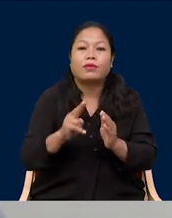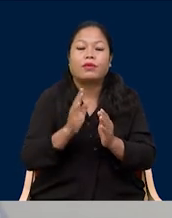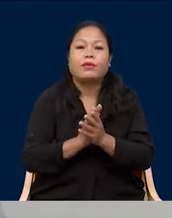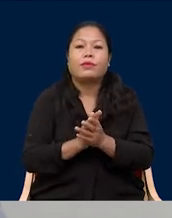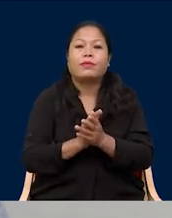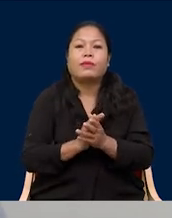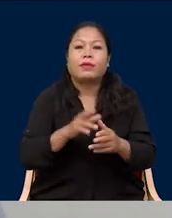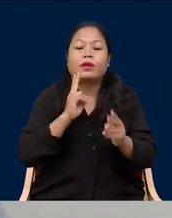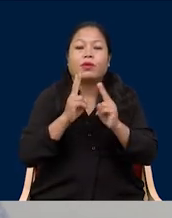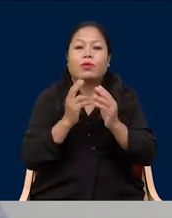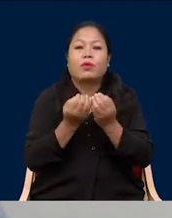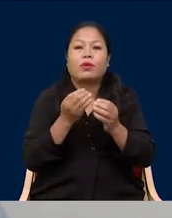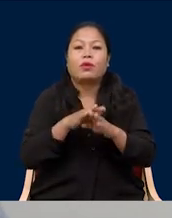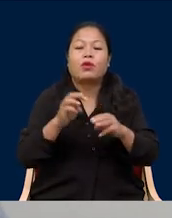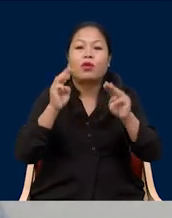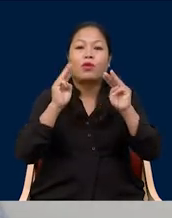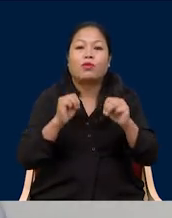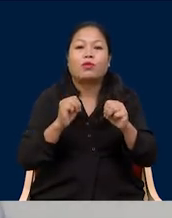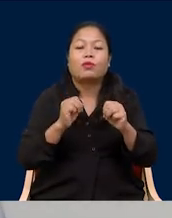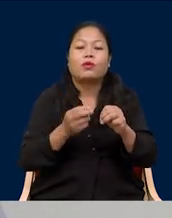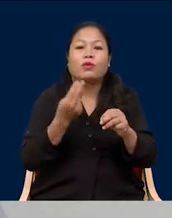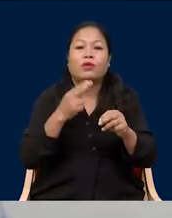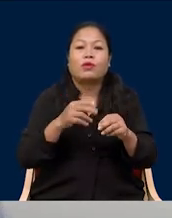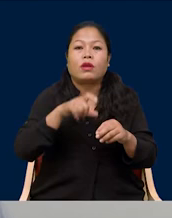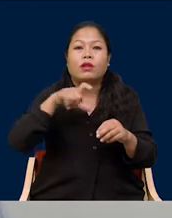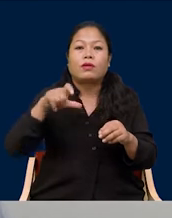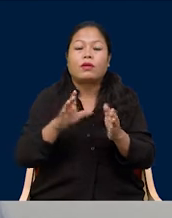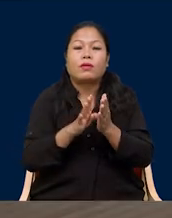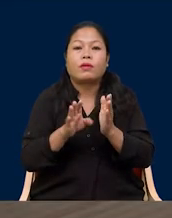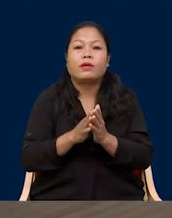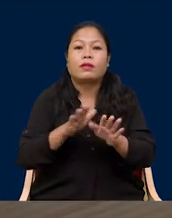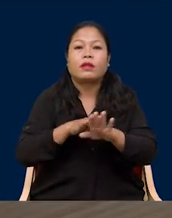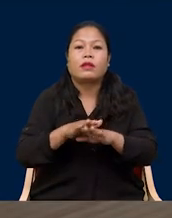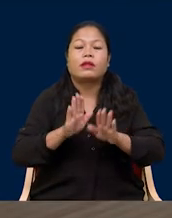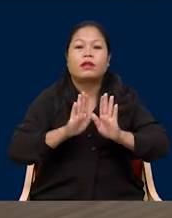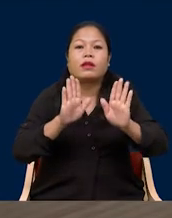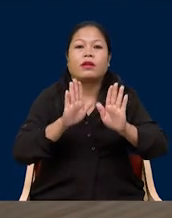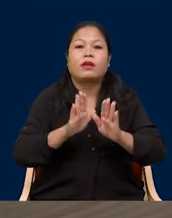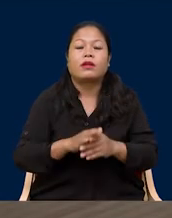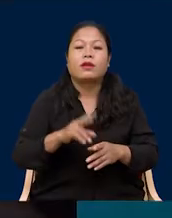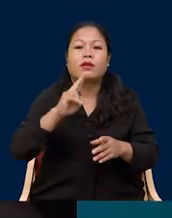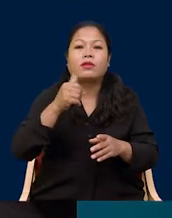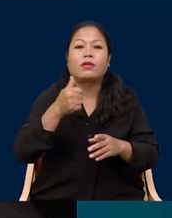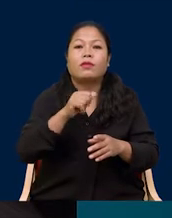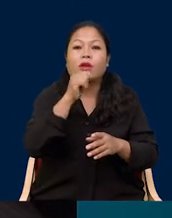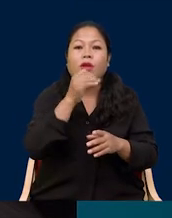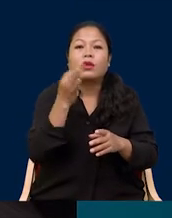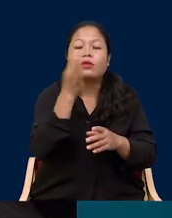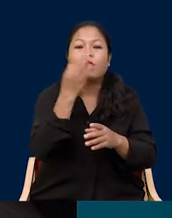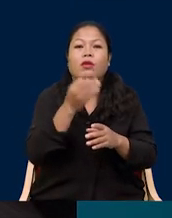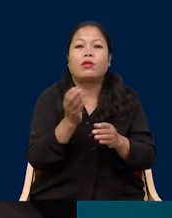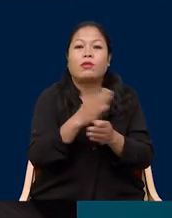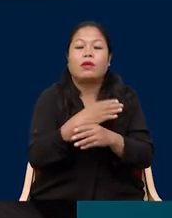गर्नेछौँ र यही कुरा नै हाम्रो चाहिँ महत्त्वपूर्ण हुनेछ नेपालको तर्फबाट। हजुर, धेरै धेरै धन्यवाद। 26